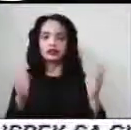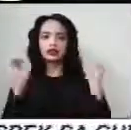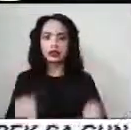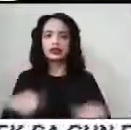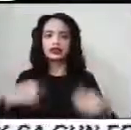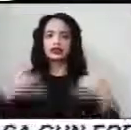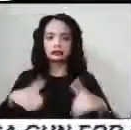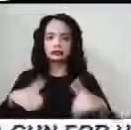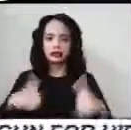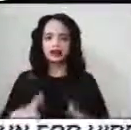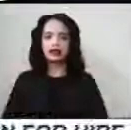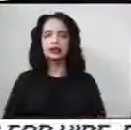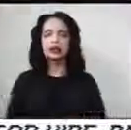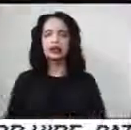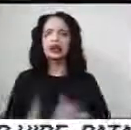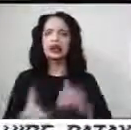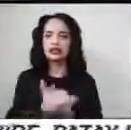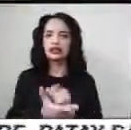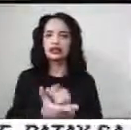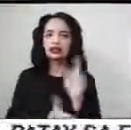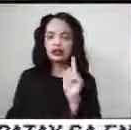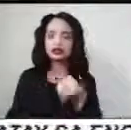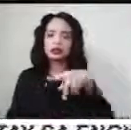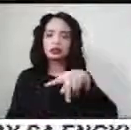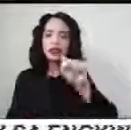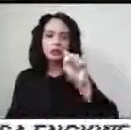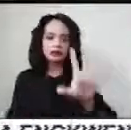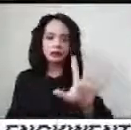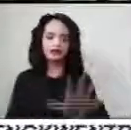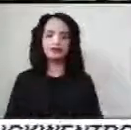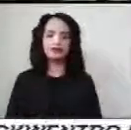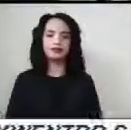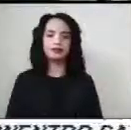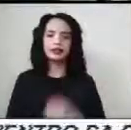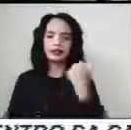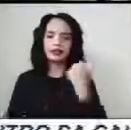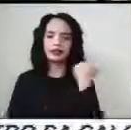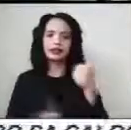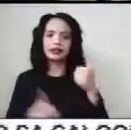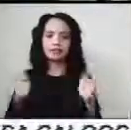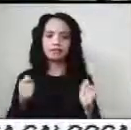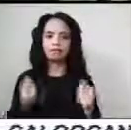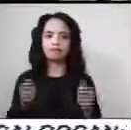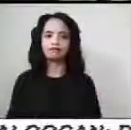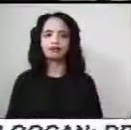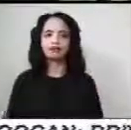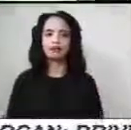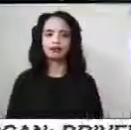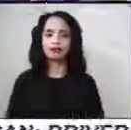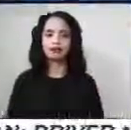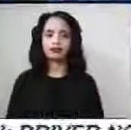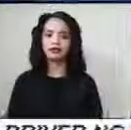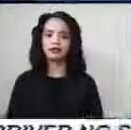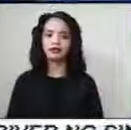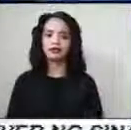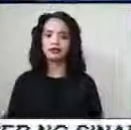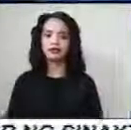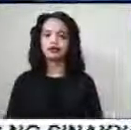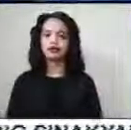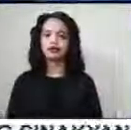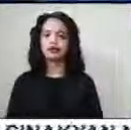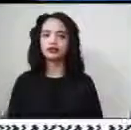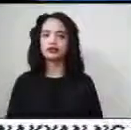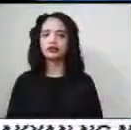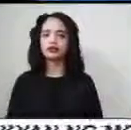Sad to say, na-late ang release sa PS5. Lalabas ang PS5 sana November 11 sa selected countries like America,